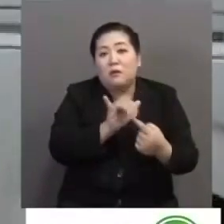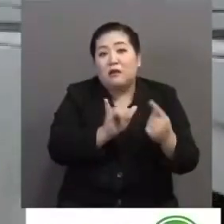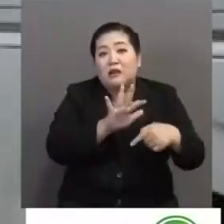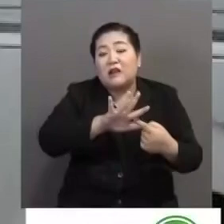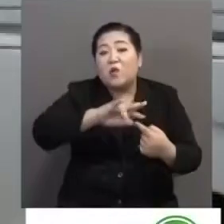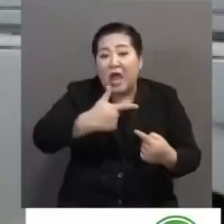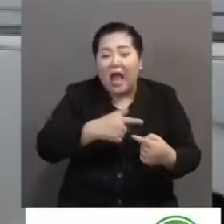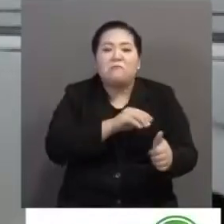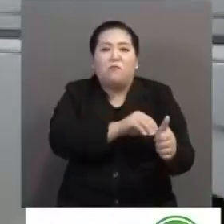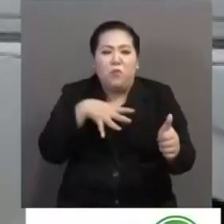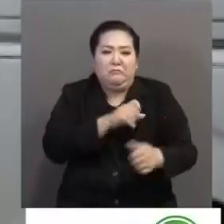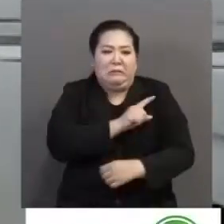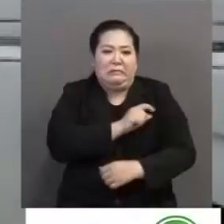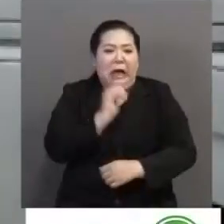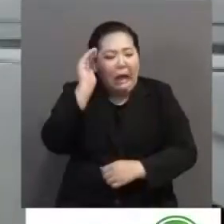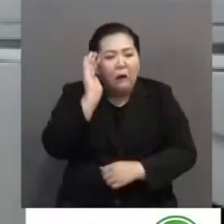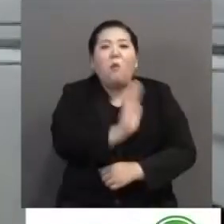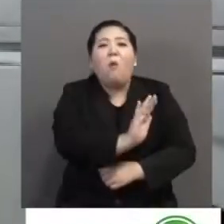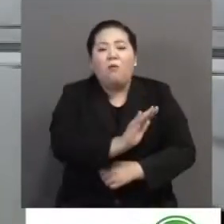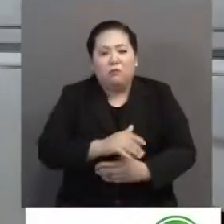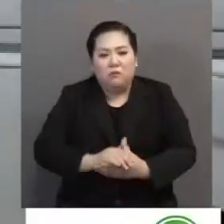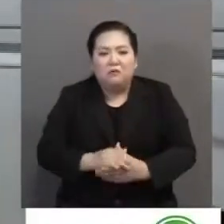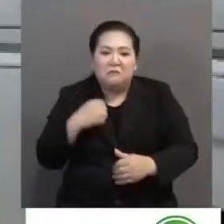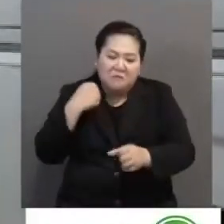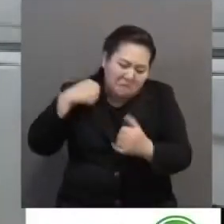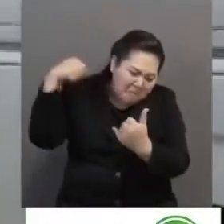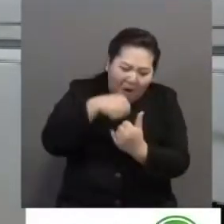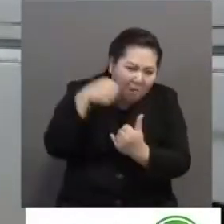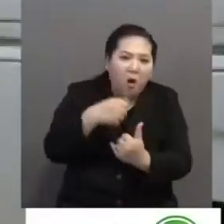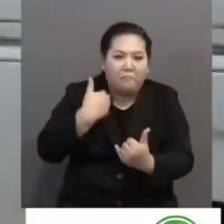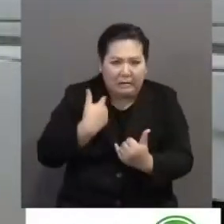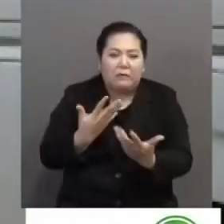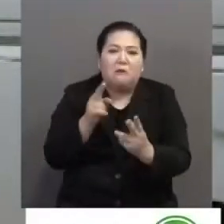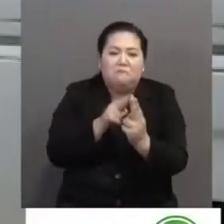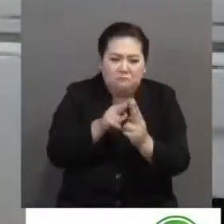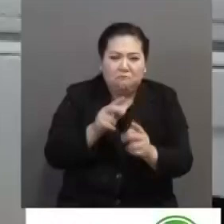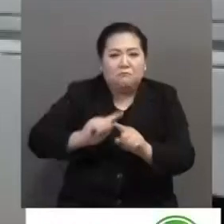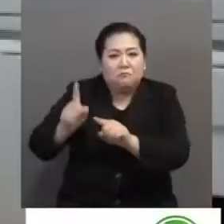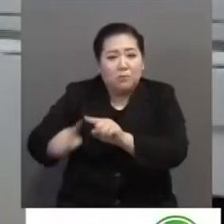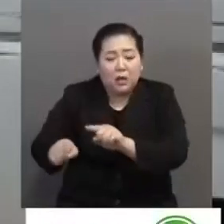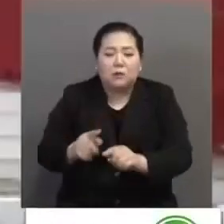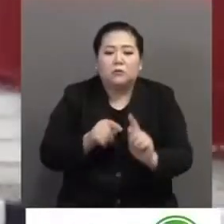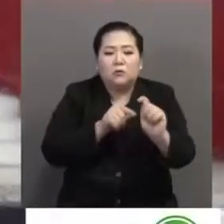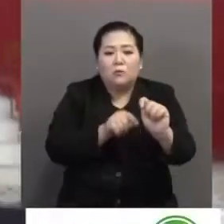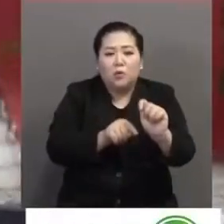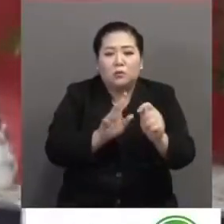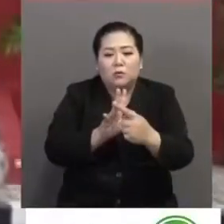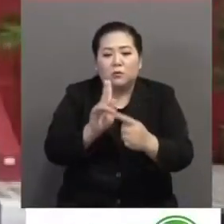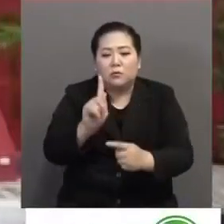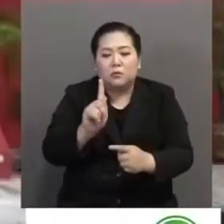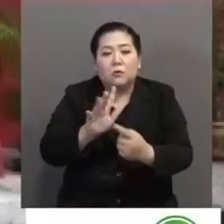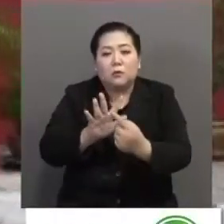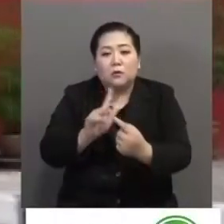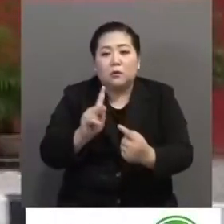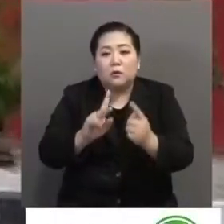ตัวเป็นผู้นำศาสนานั้นทำร้ายร่างกายภายในพื้นที่ป่าตำบลท่าพลตำบลเขาค้อจังหวัดเพชรบูรณ์ผู้เสียหายก็เล่